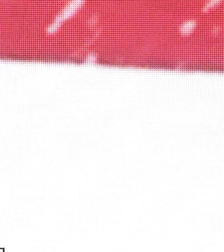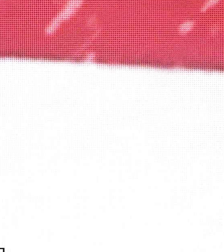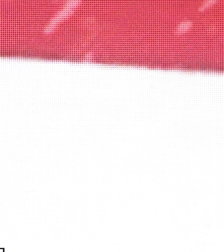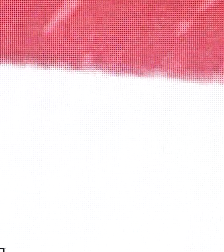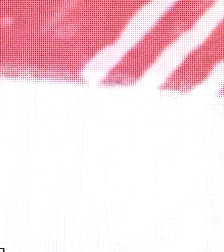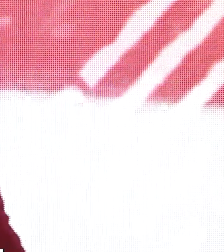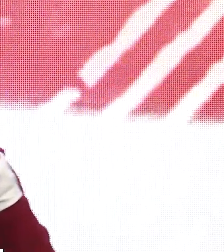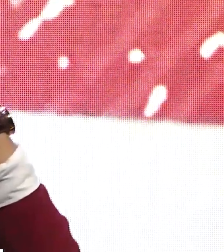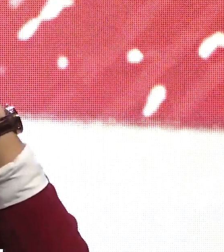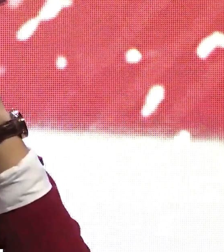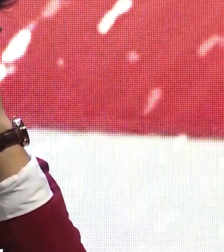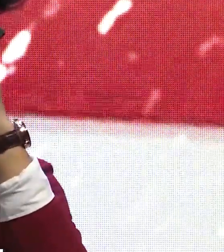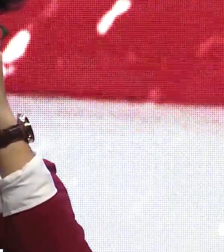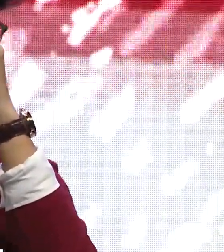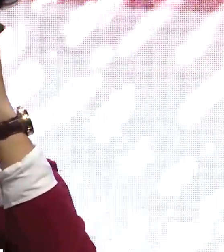Indonesia di